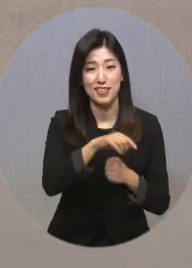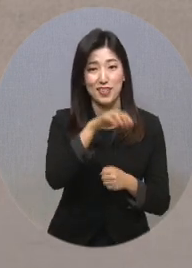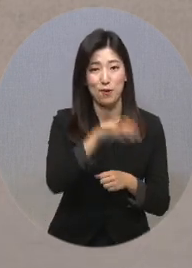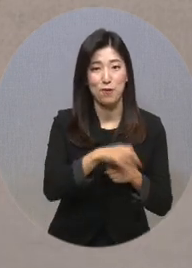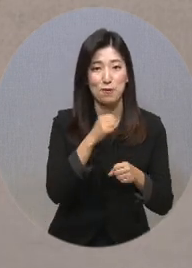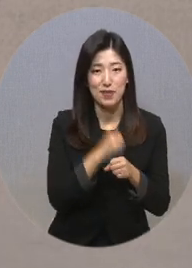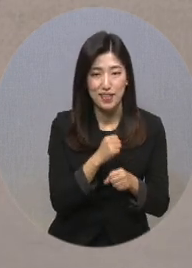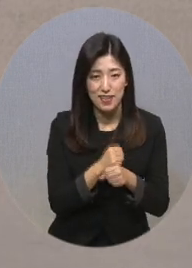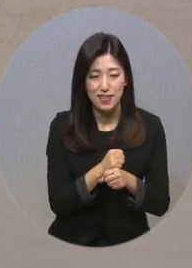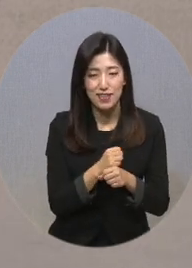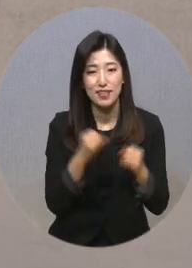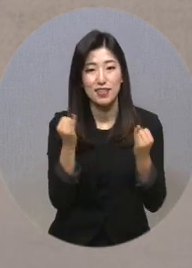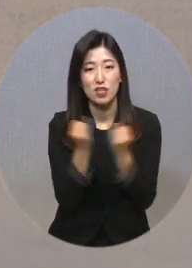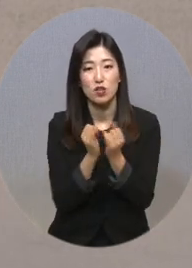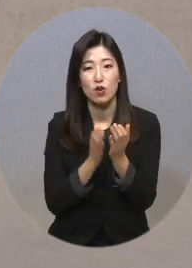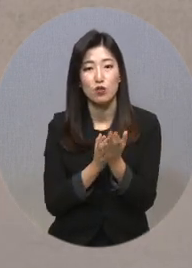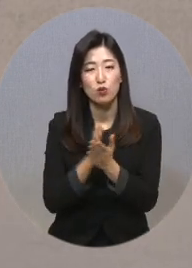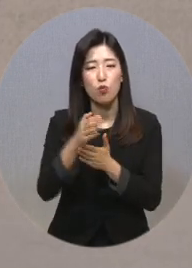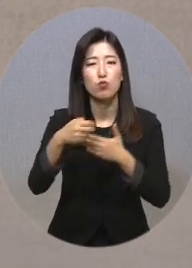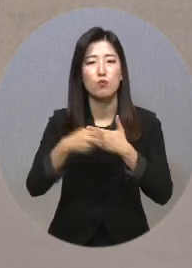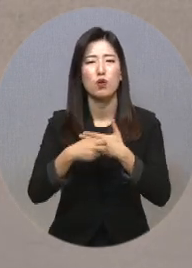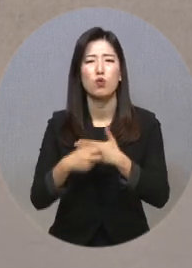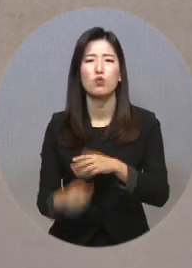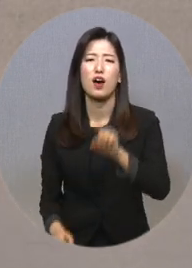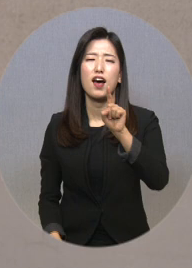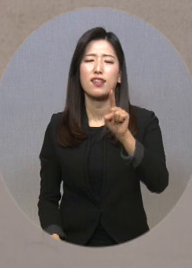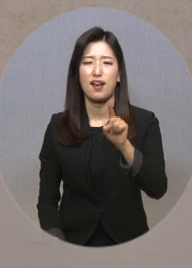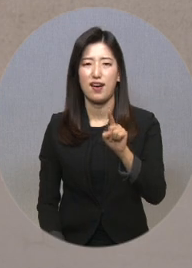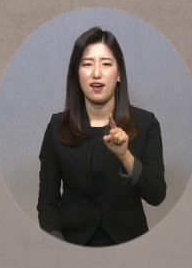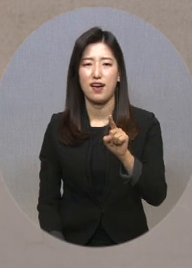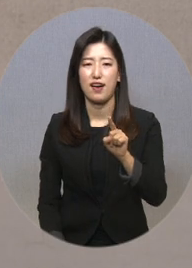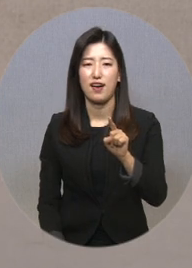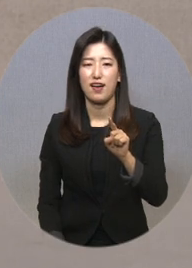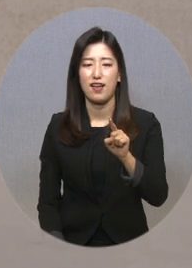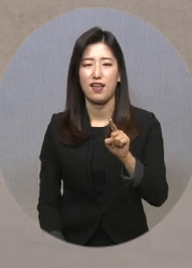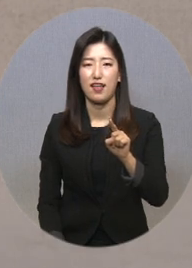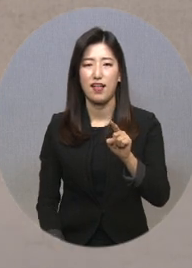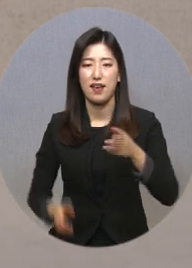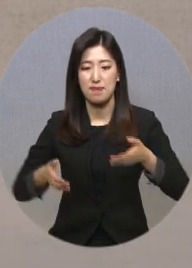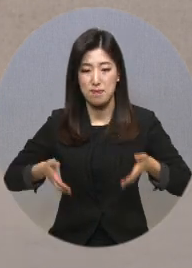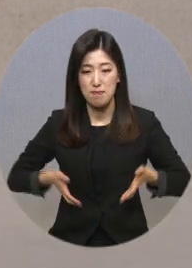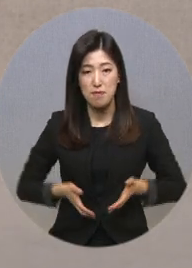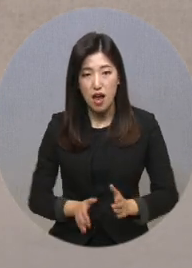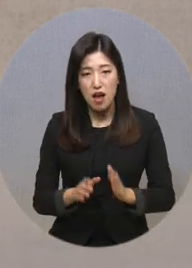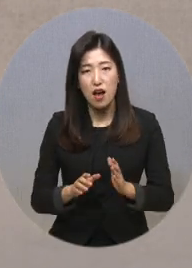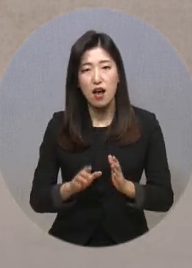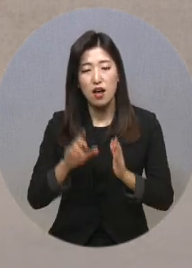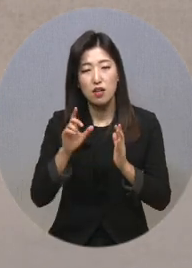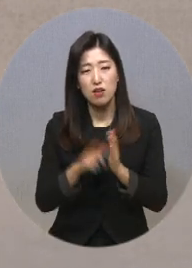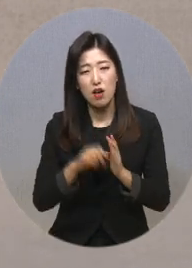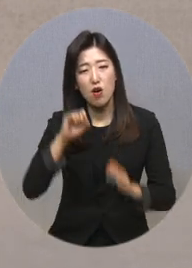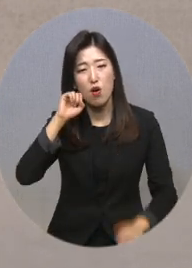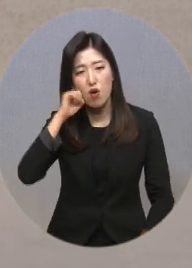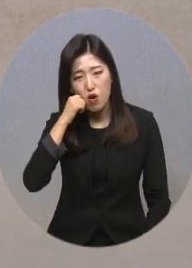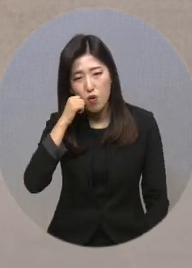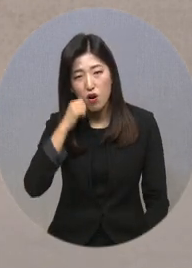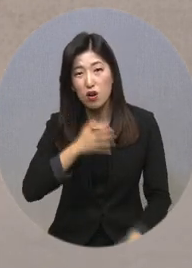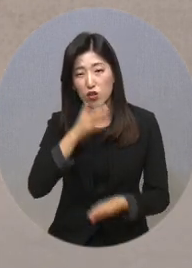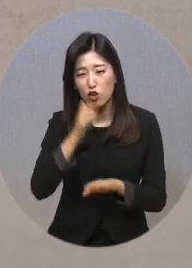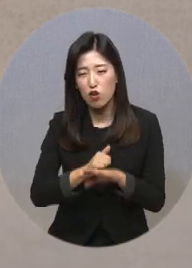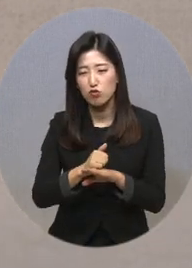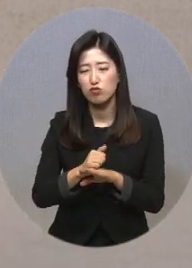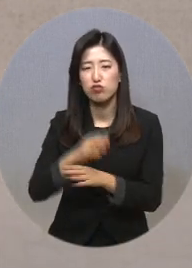산부인과도 딱 한 곳이 있는데 산모 출산하는데 매우 어려움을 겪고 천안이나